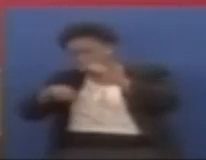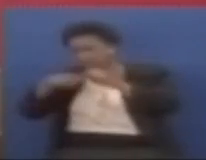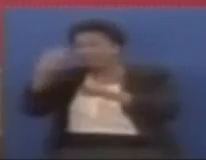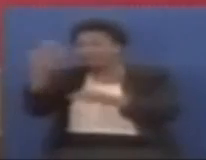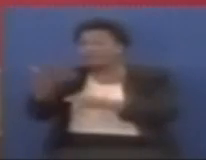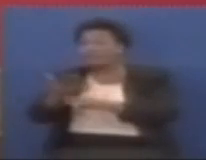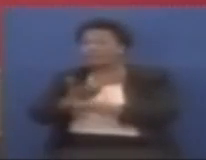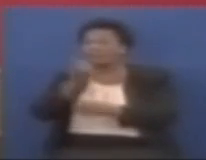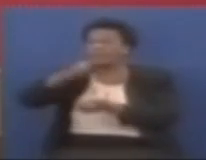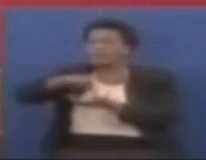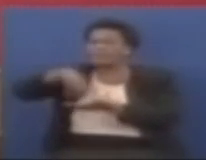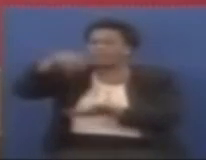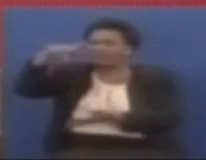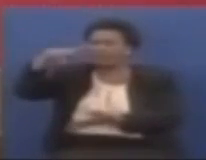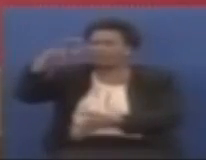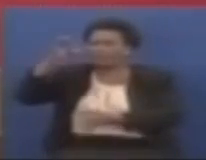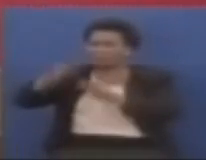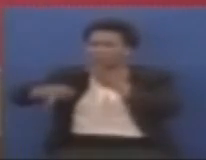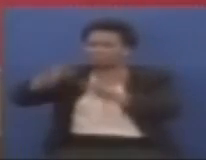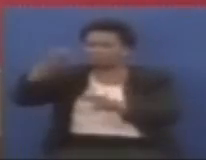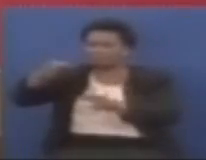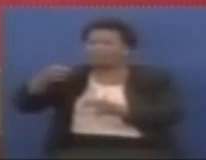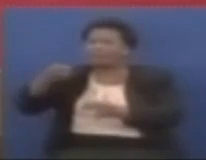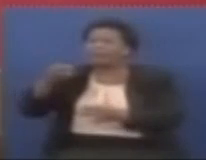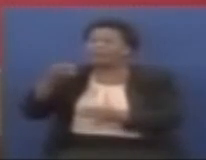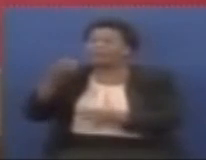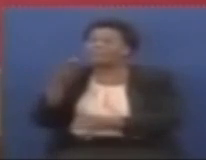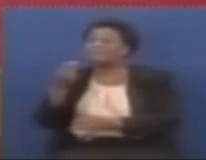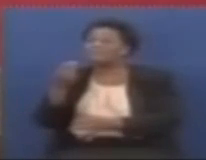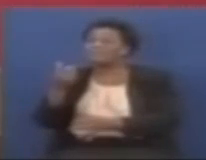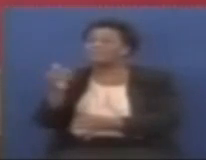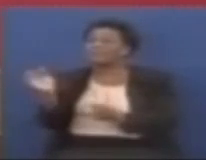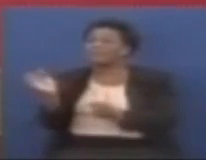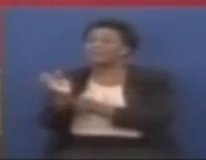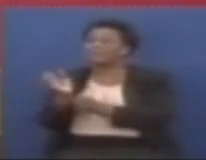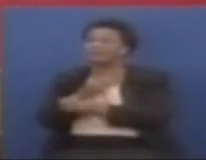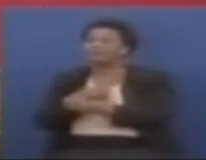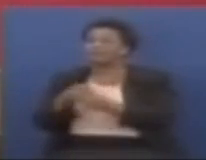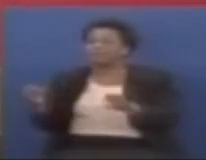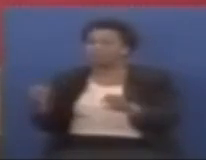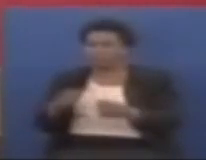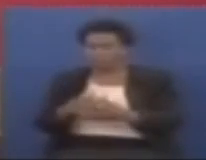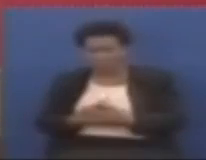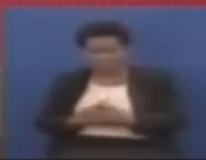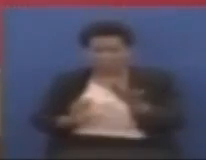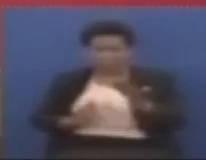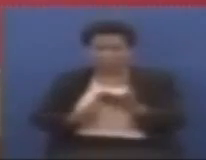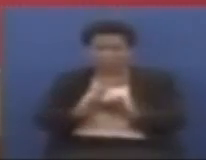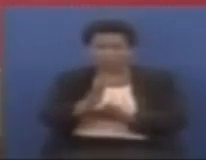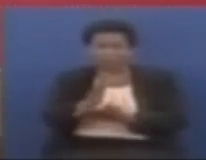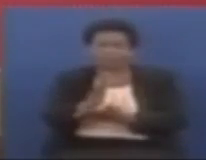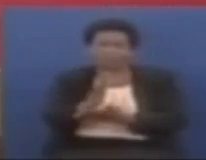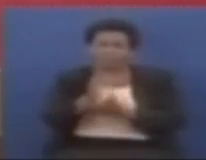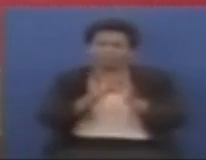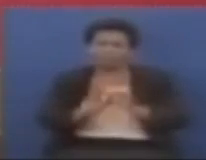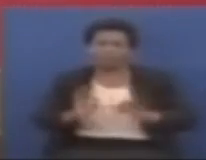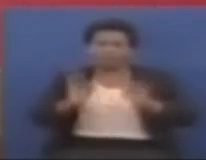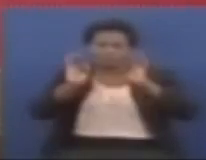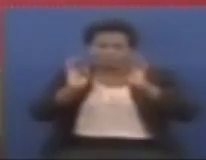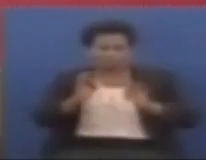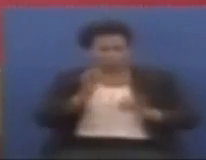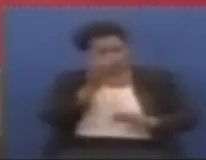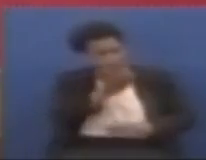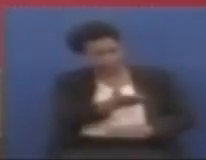kila shauri ilikuwa hazipungui dola za Marekani 300,000 mpaka milioni